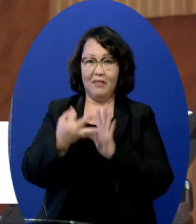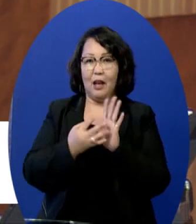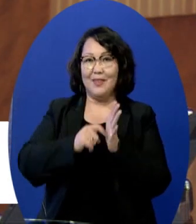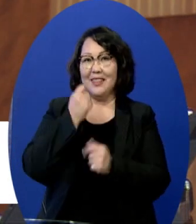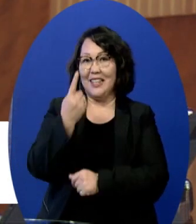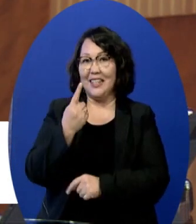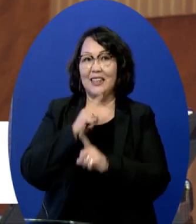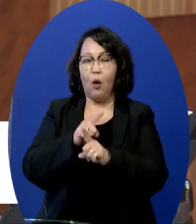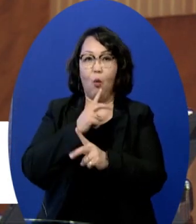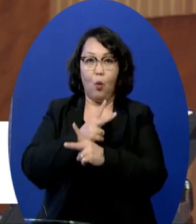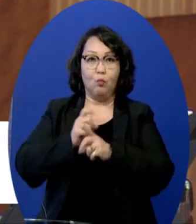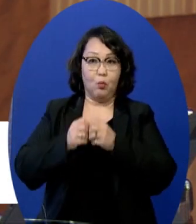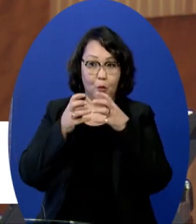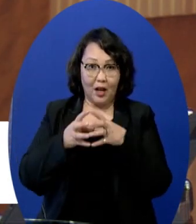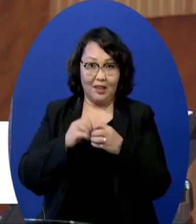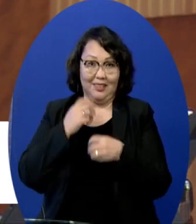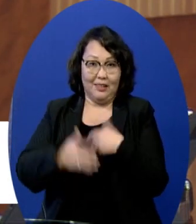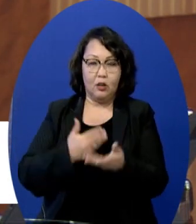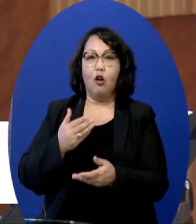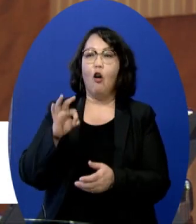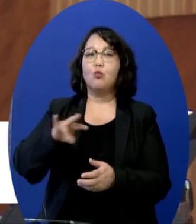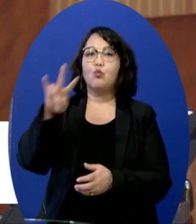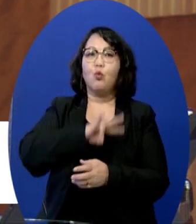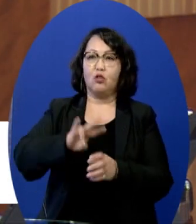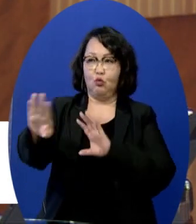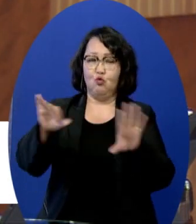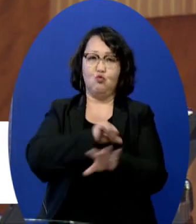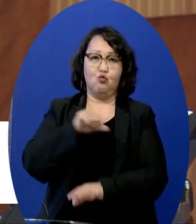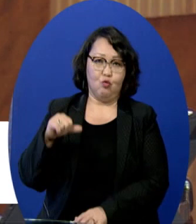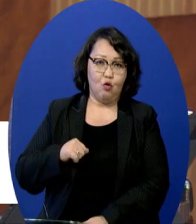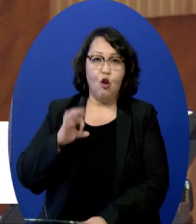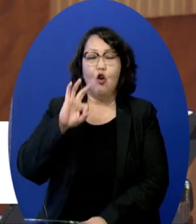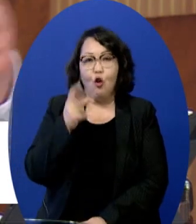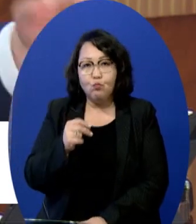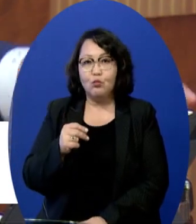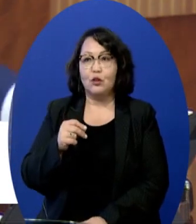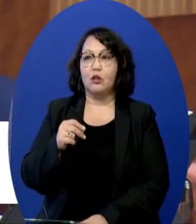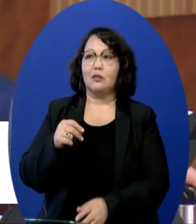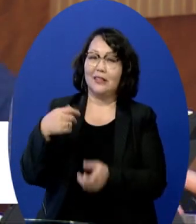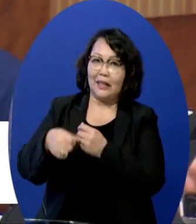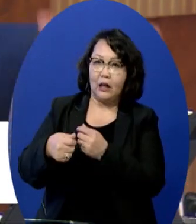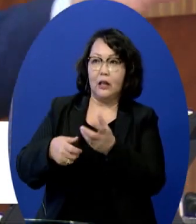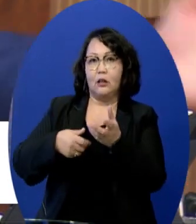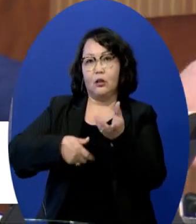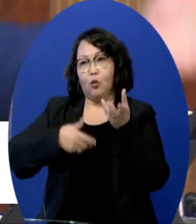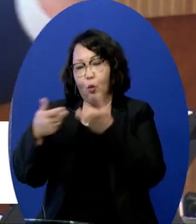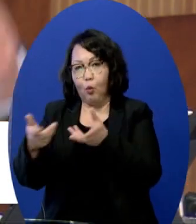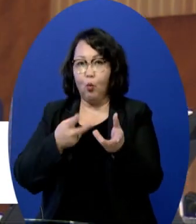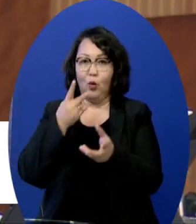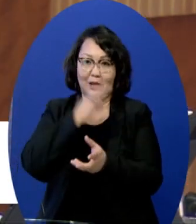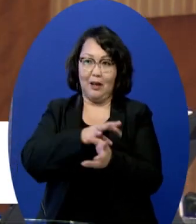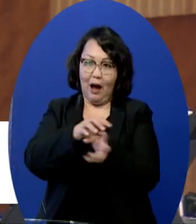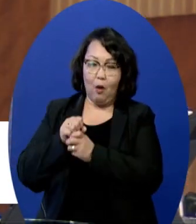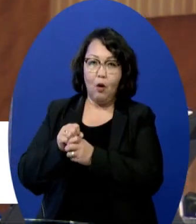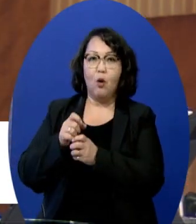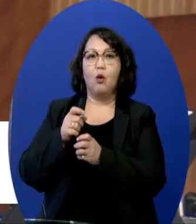тэр орон нутгийн чинь өмчөө өөрөө захиран зарцуулах эргэлтэнд оруулах үр ашиггүйг нь хувьчлаад үр ашигтайг нь